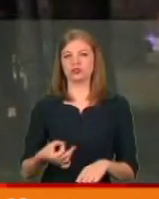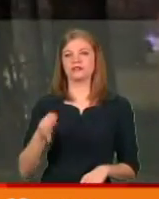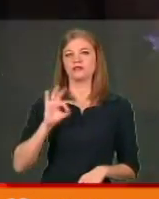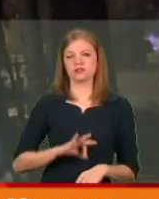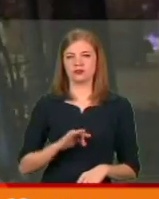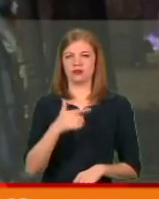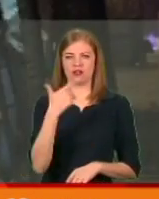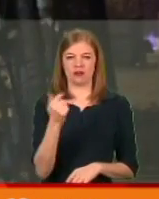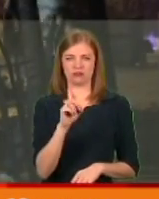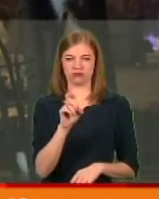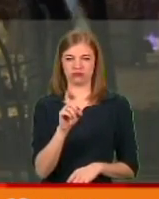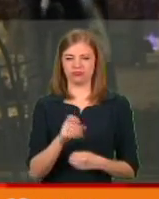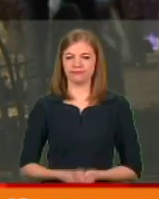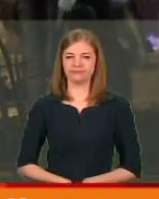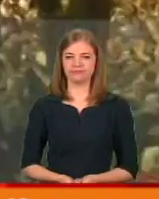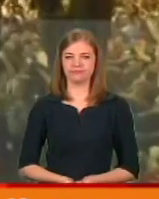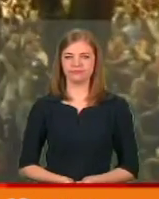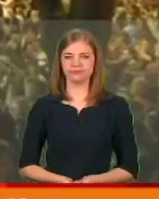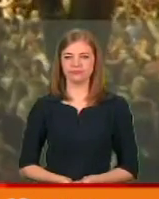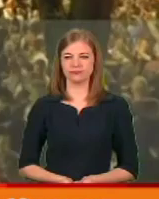використала сльозогінний газ.